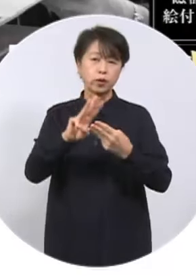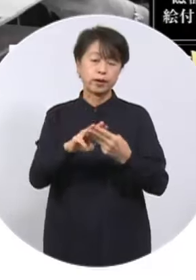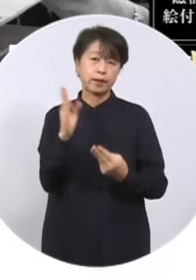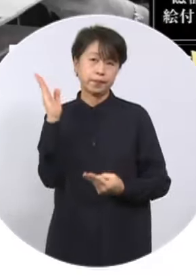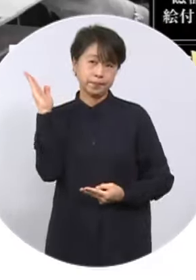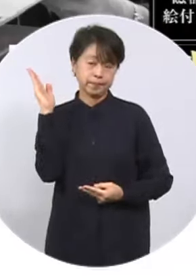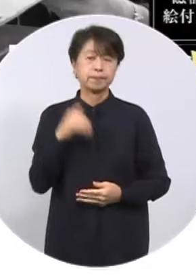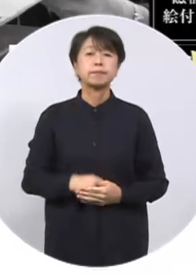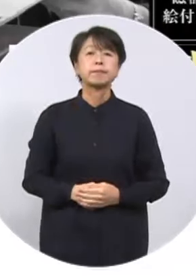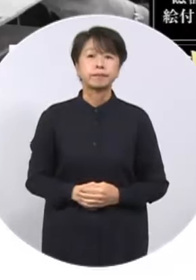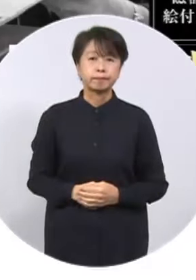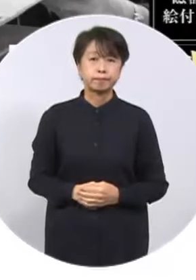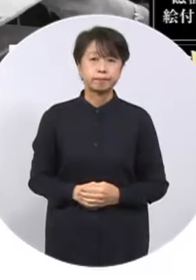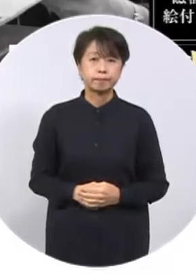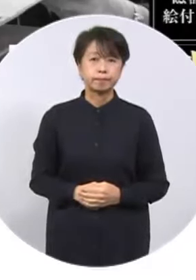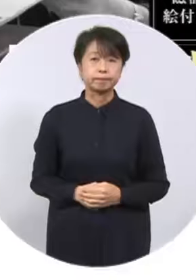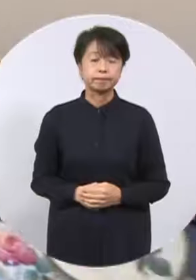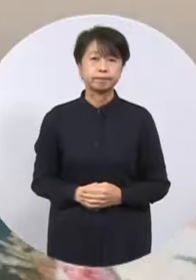です。